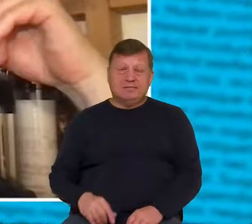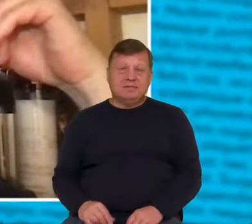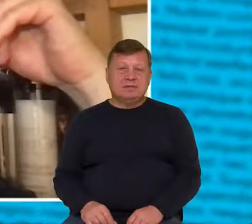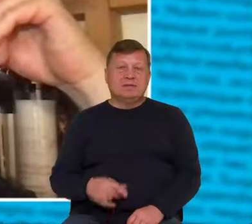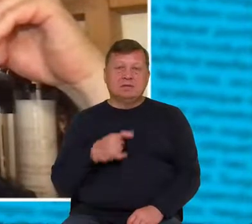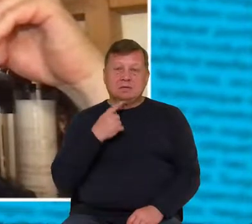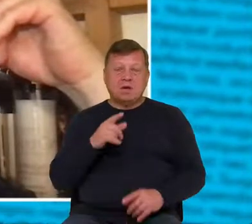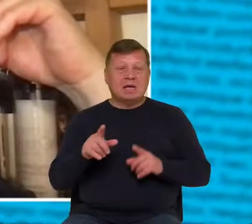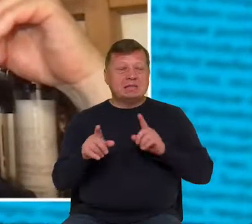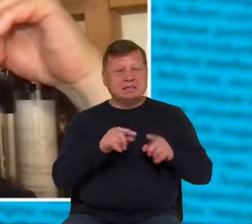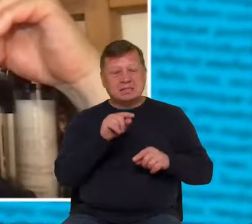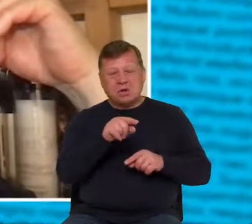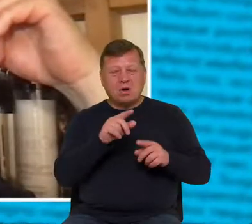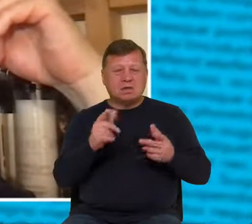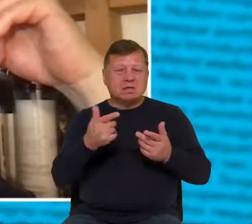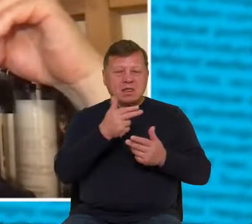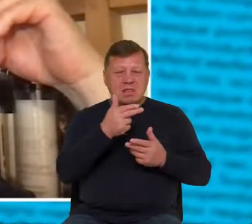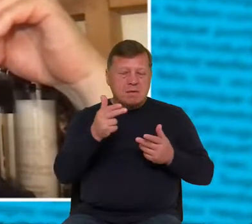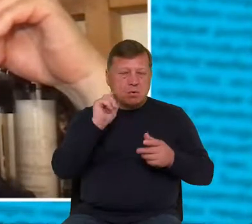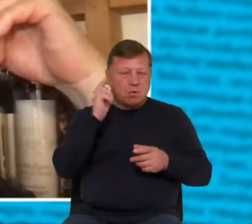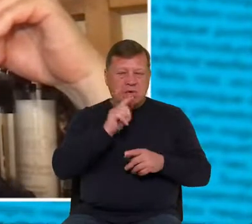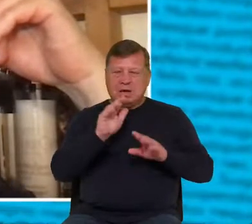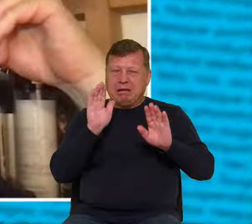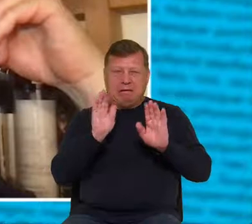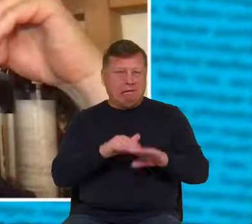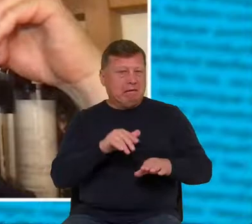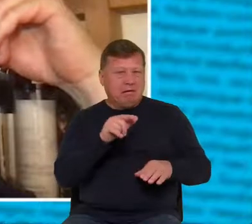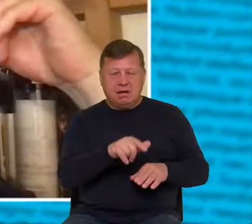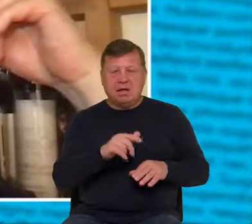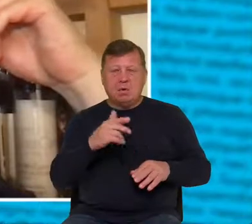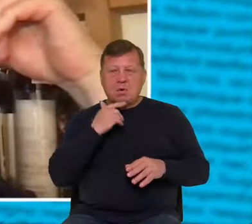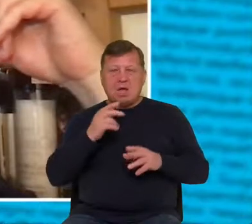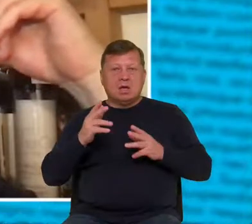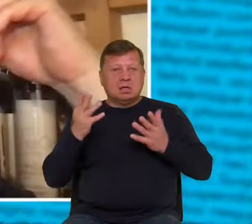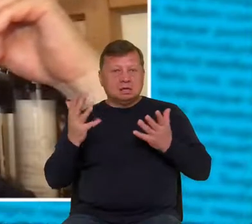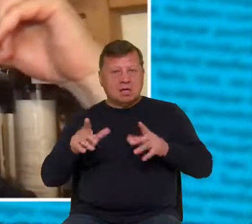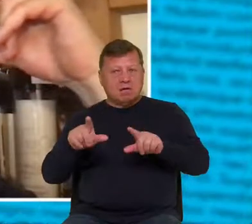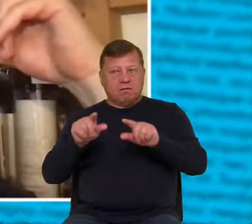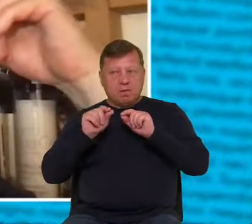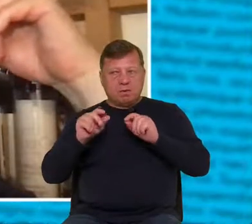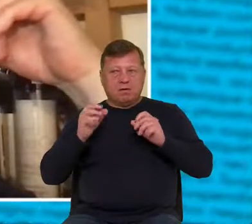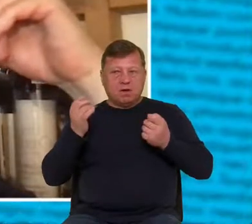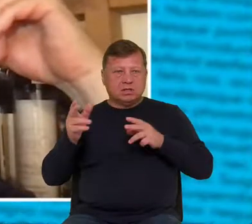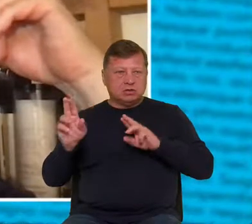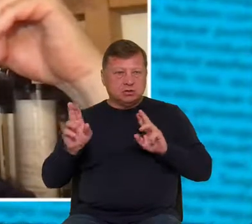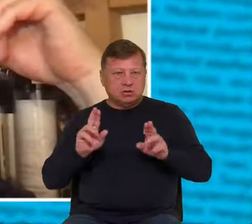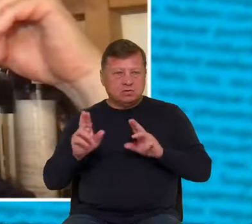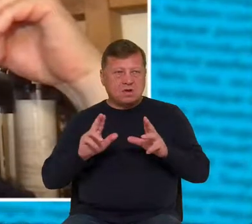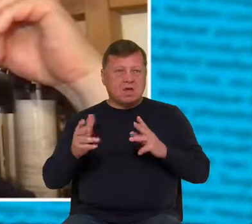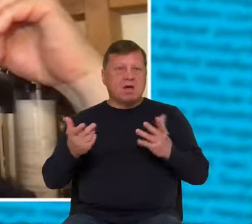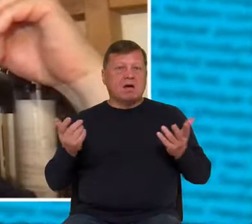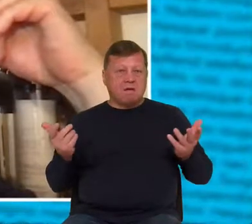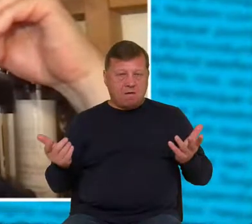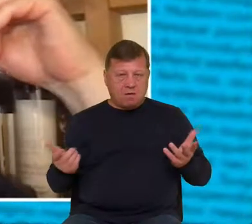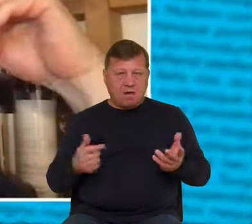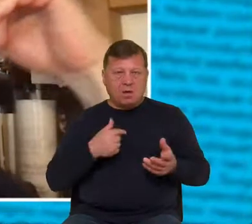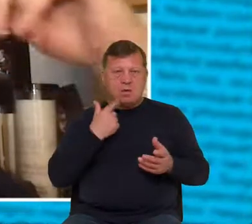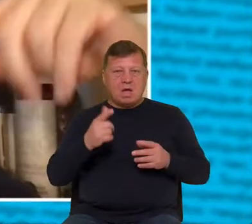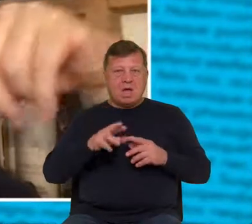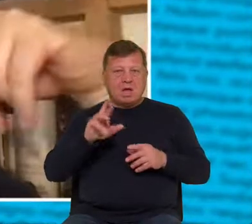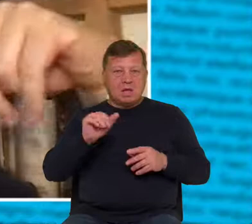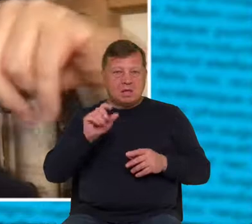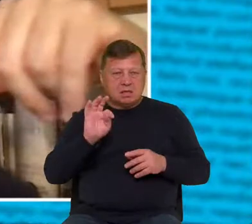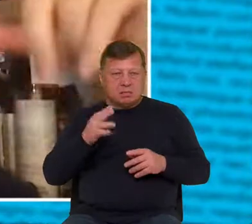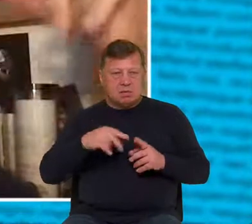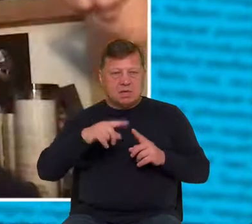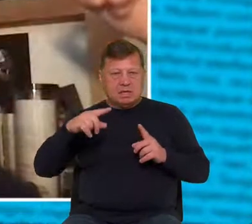poświęcę znaczenie, jeżeli muszę, po to, aby uzyskać właściwy dźwięk czegoś w sposób właściwy. Tak więc dla mnie rytm, dźwięk